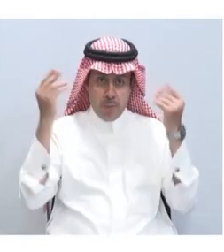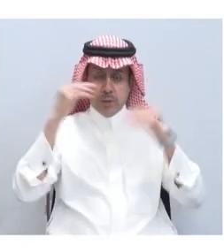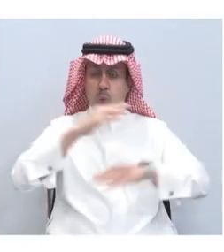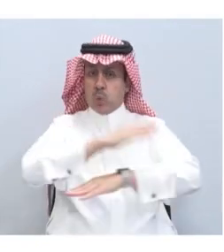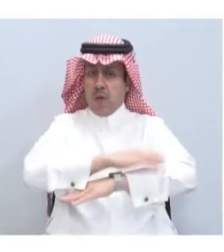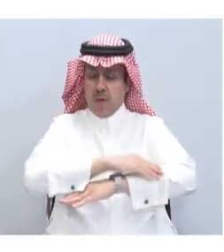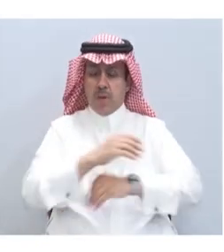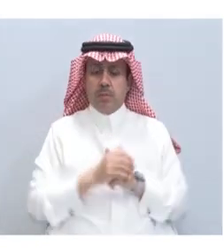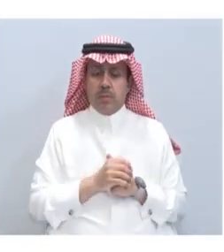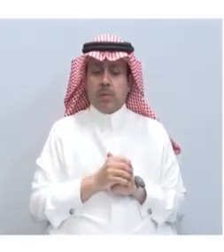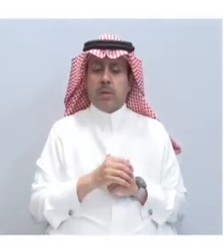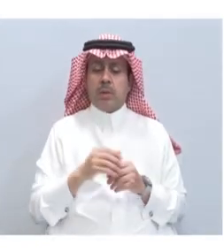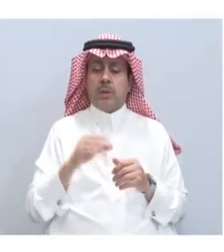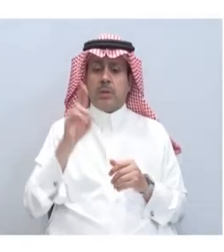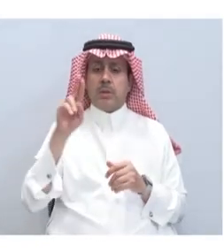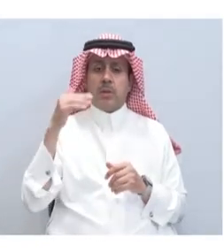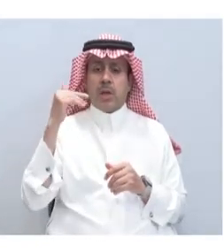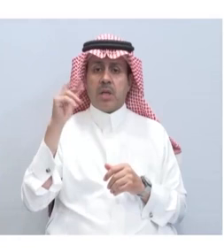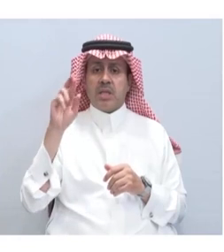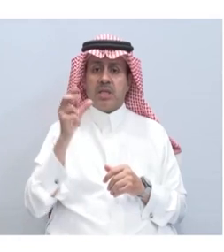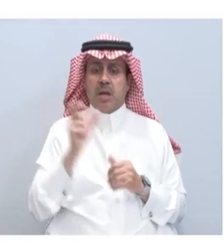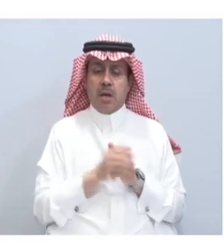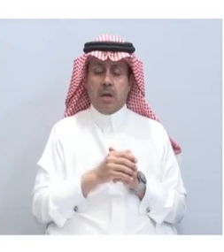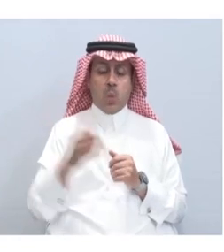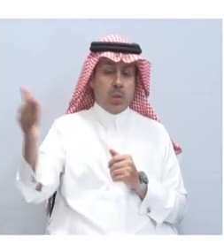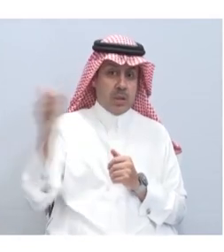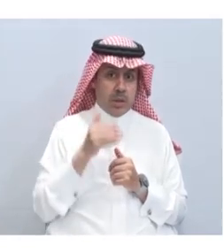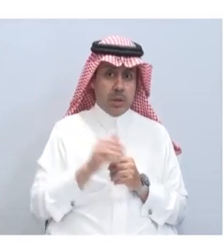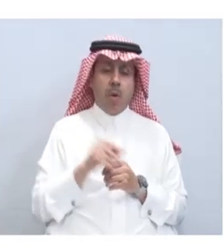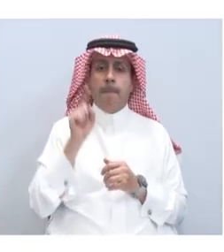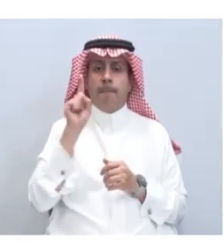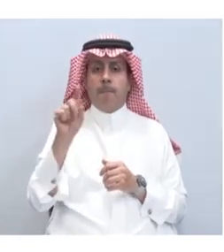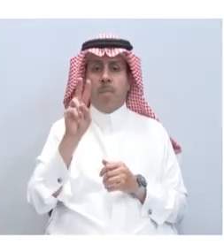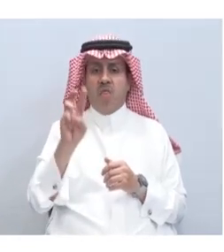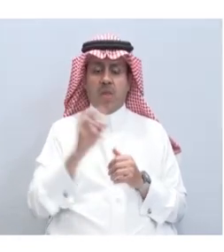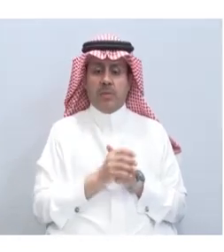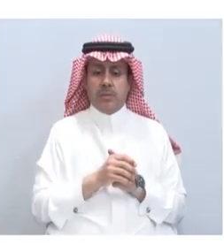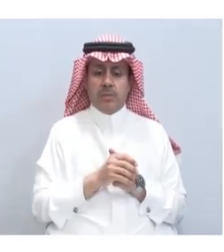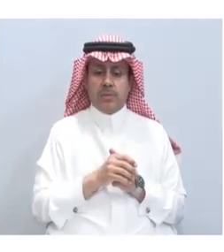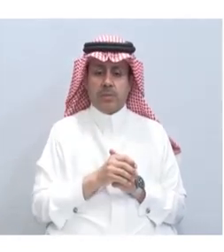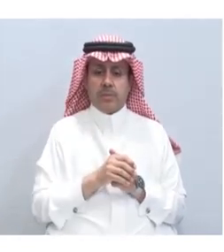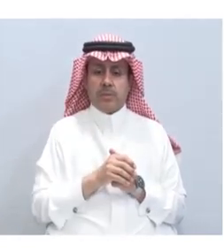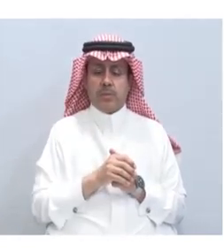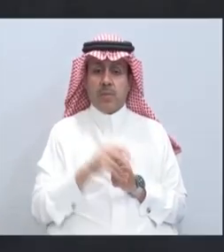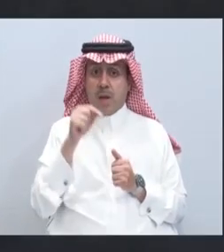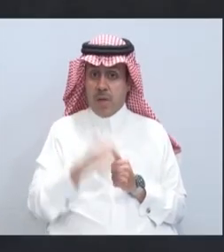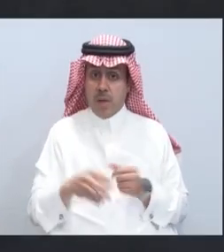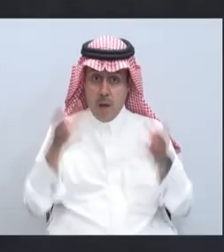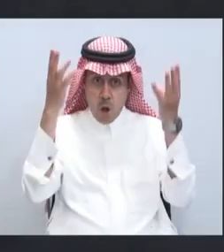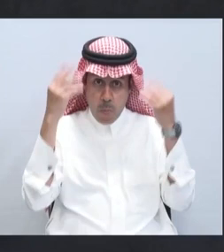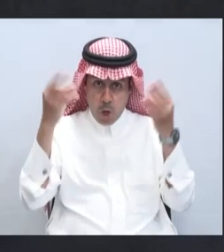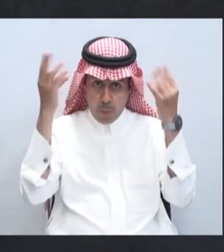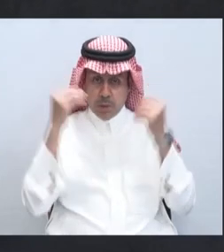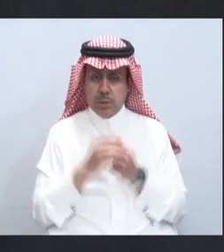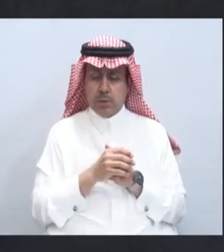وتجهيزها وتخزينها واسترجاعها وبثها بمعنى ان هذه المعلومات